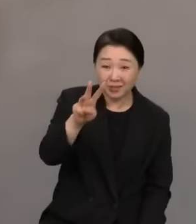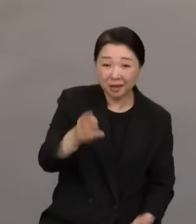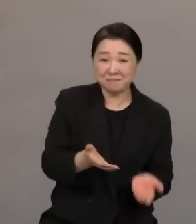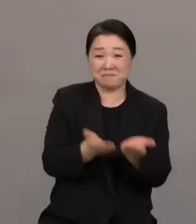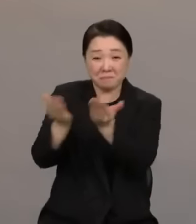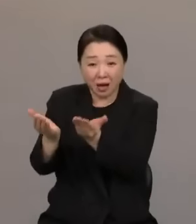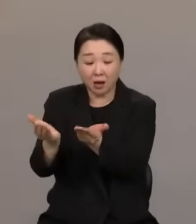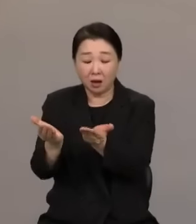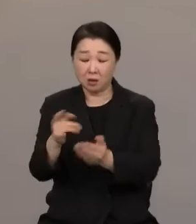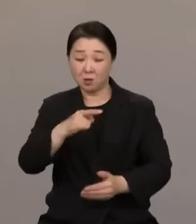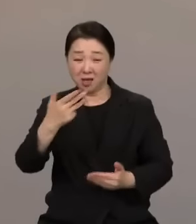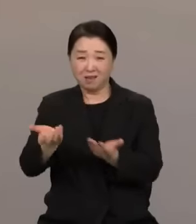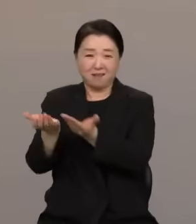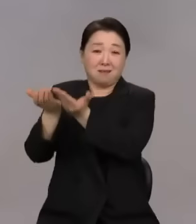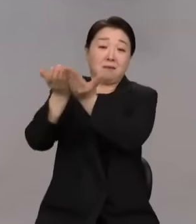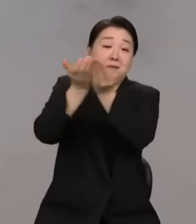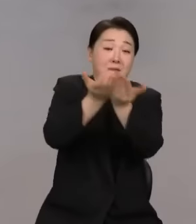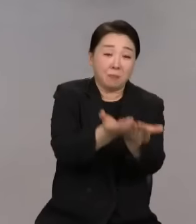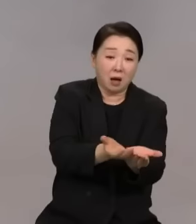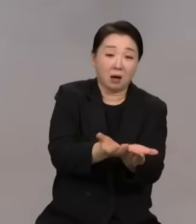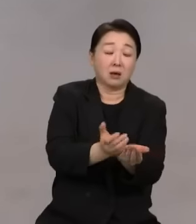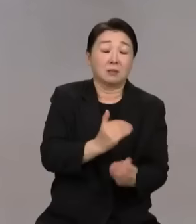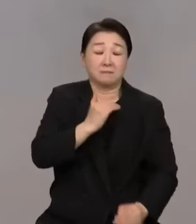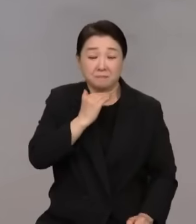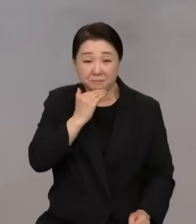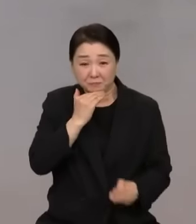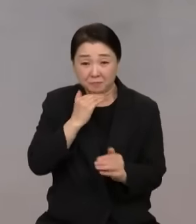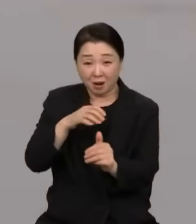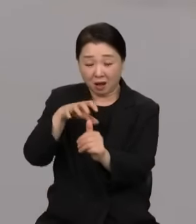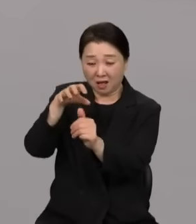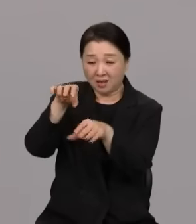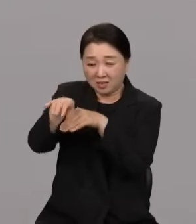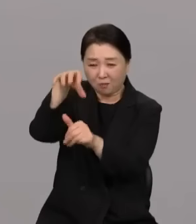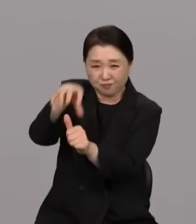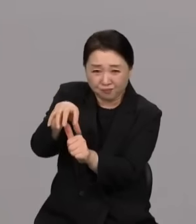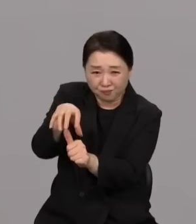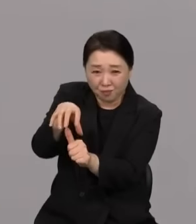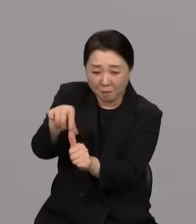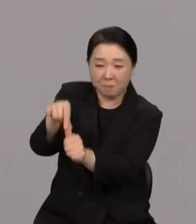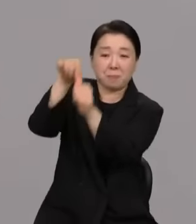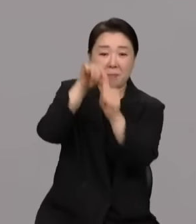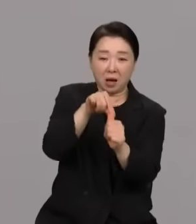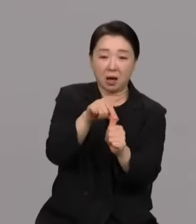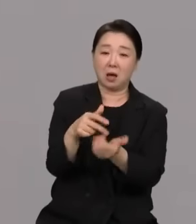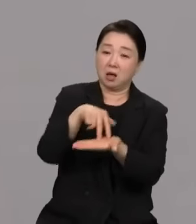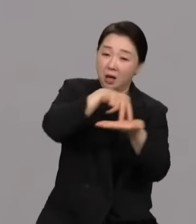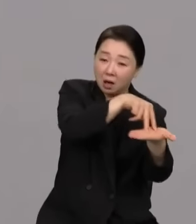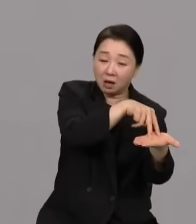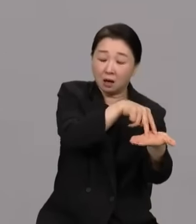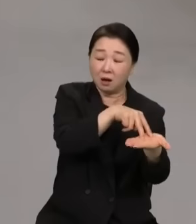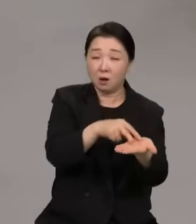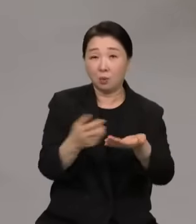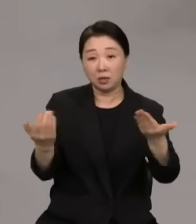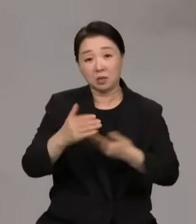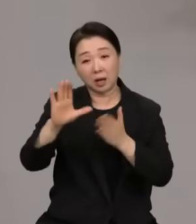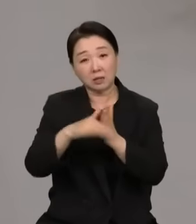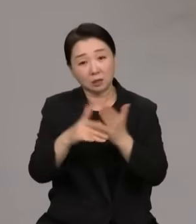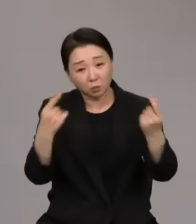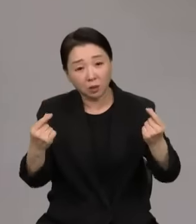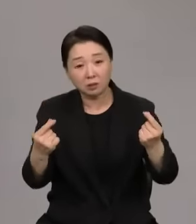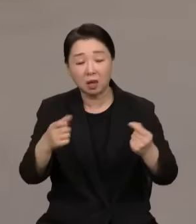소방대원들이 구명보트를 내립니다. 잠시 후 차량 안에 고립된 시민들을 태워 나옵니다. 여느 때와 같은 출근길,